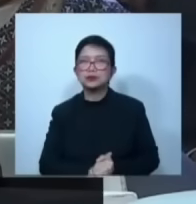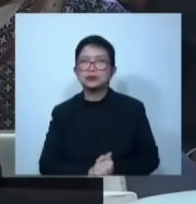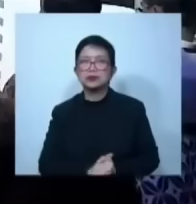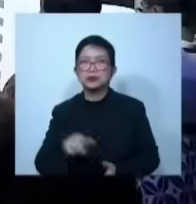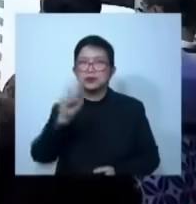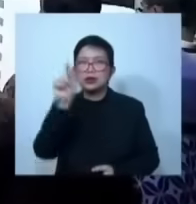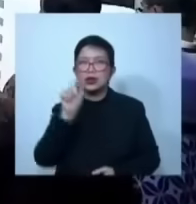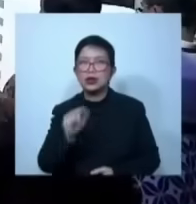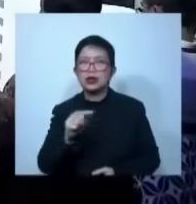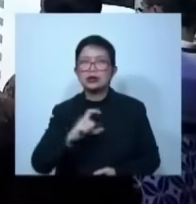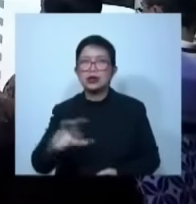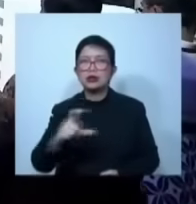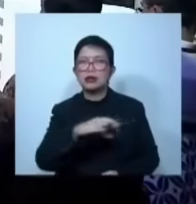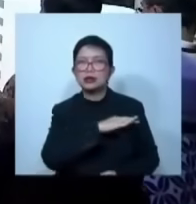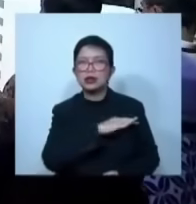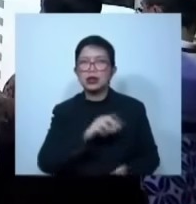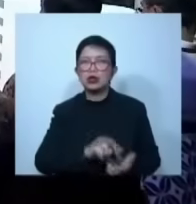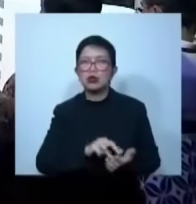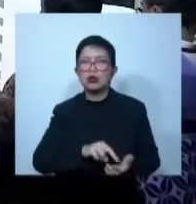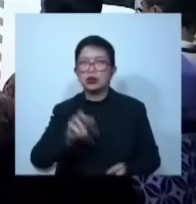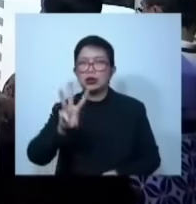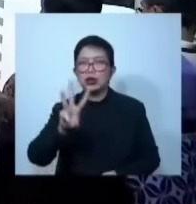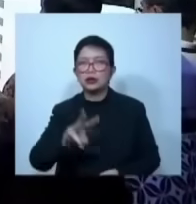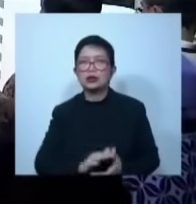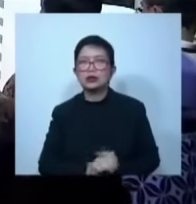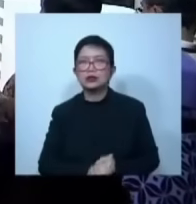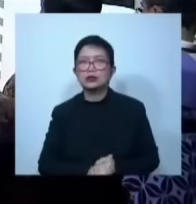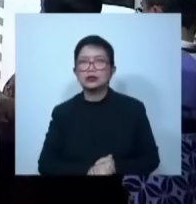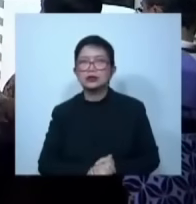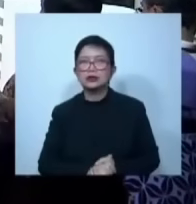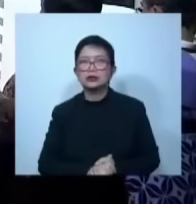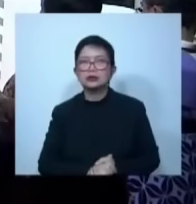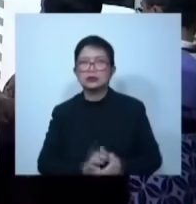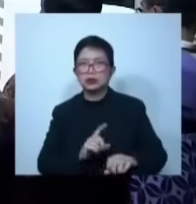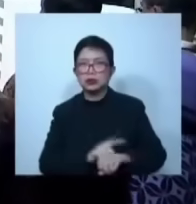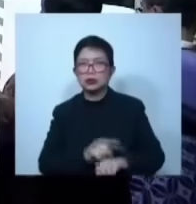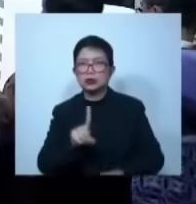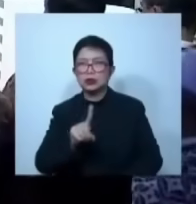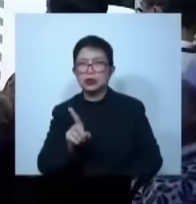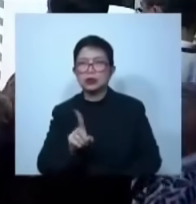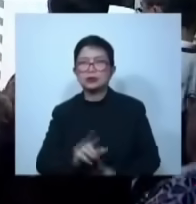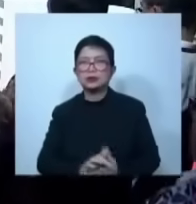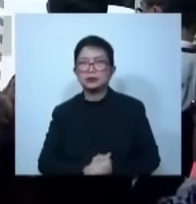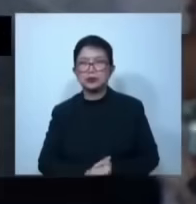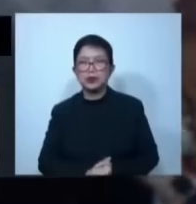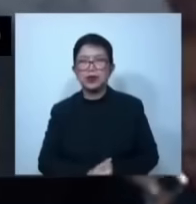n iden nomor urut waktu Bapak menit dimulai dari